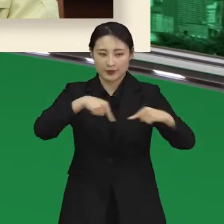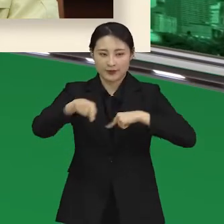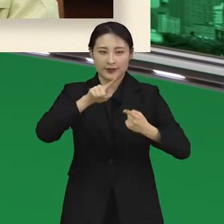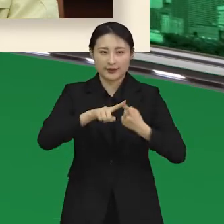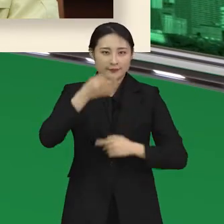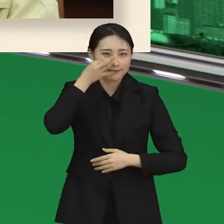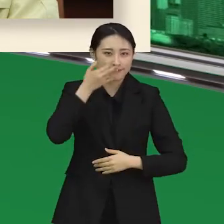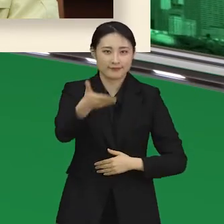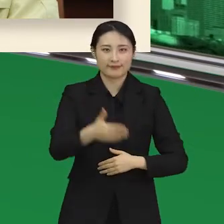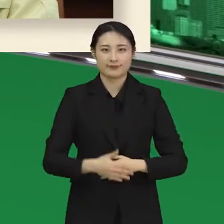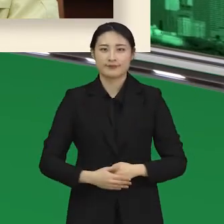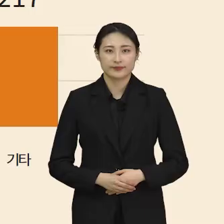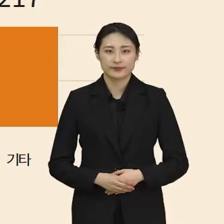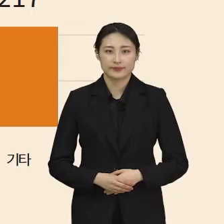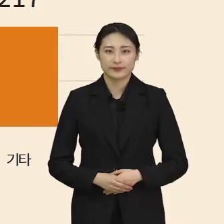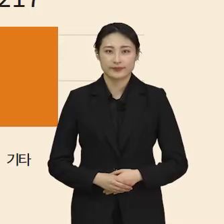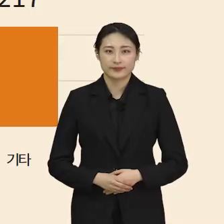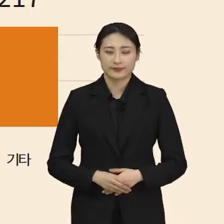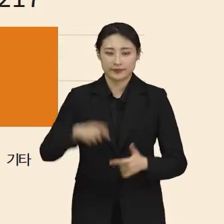영상으로 보시겠습니다.